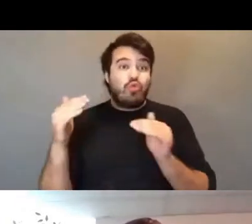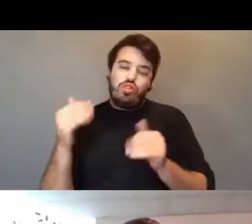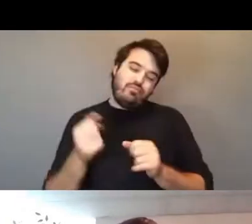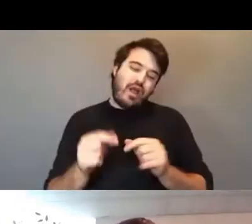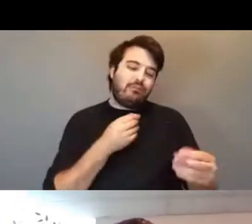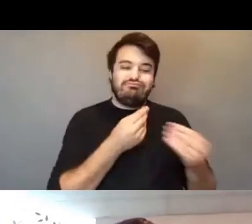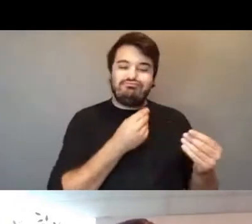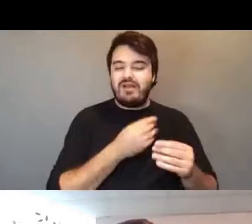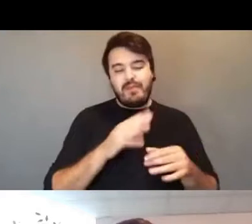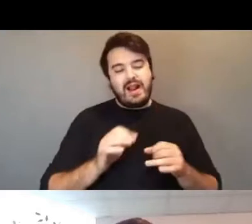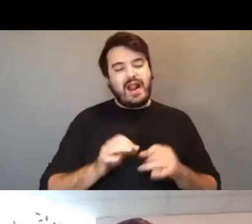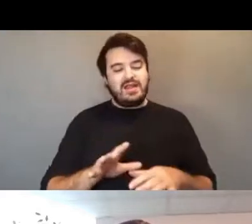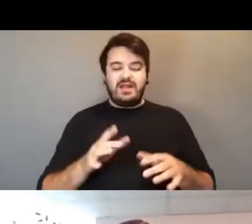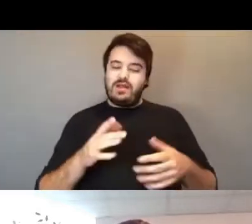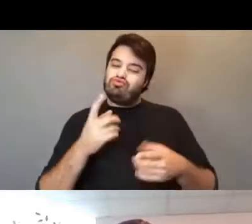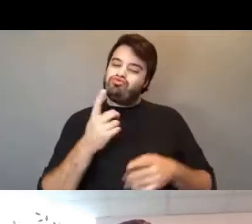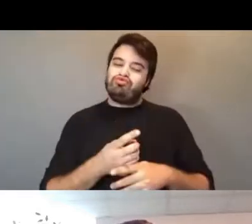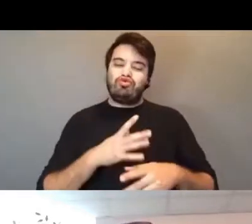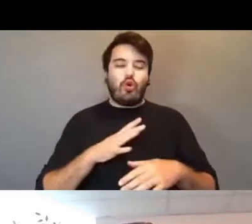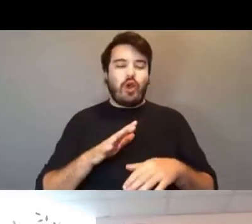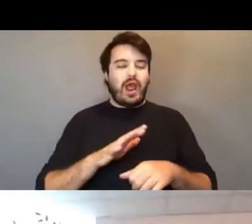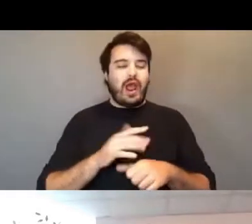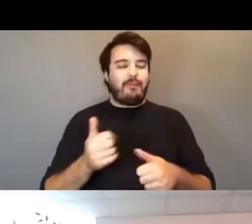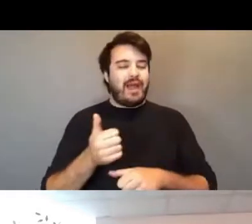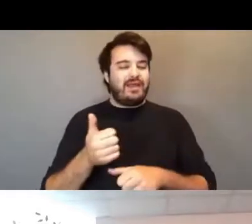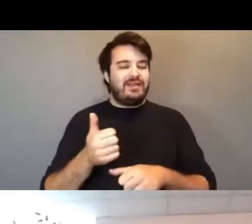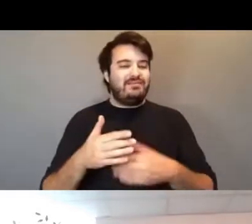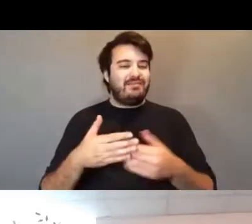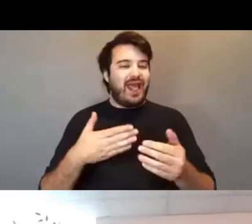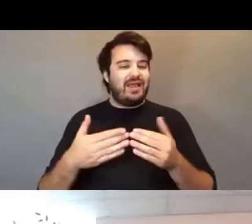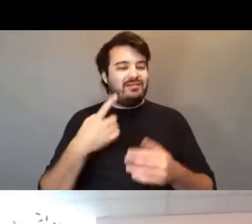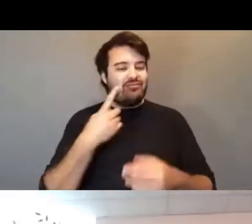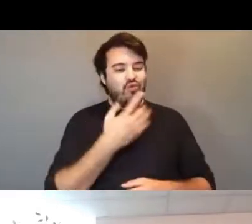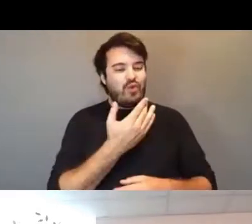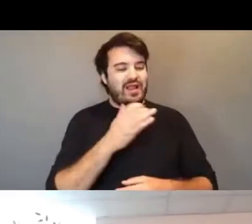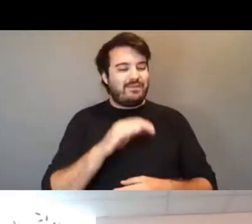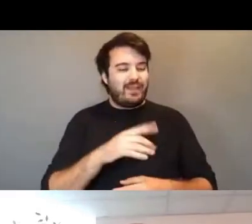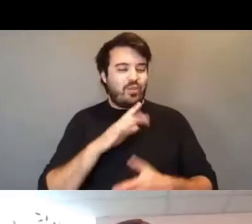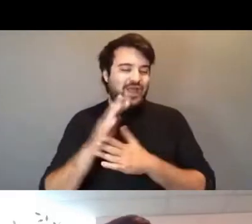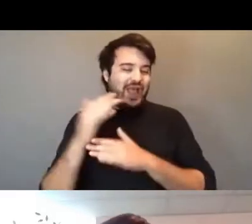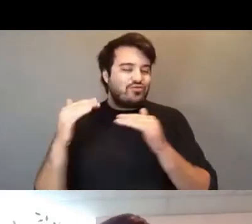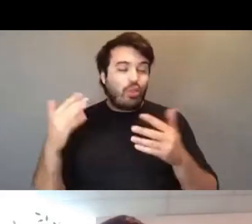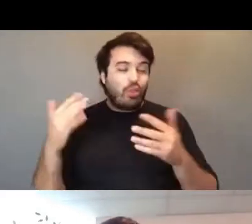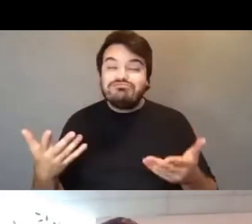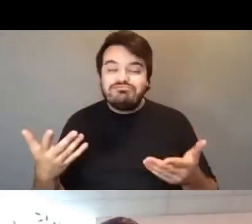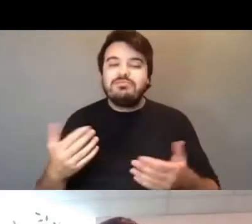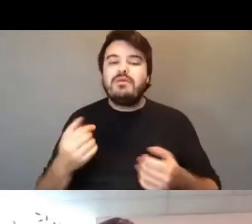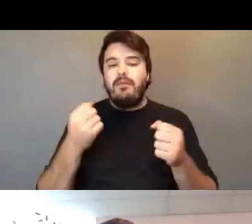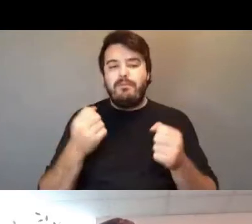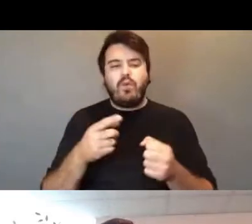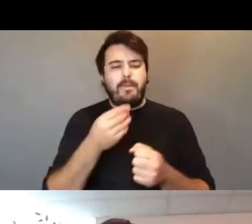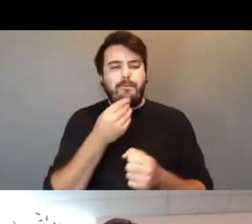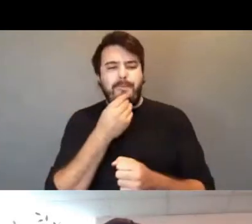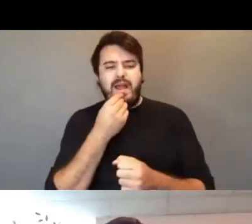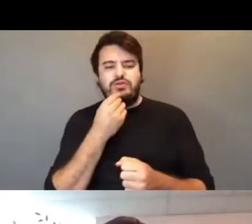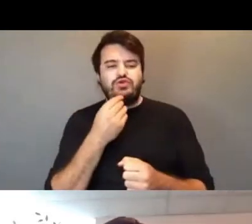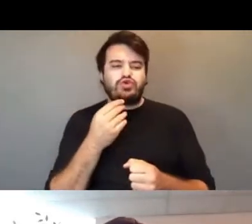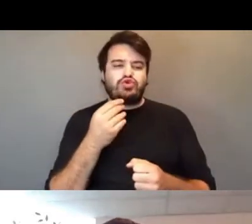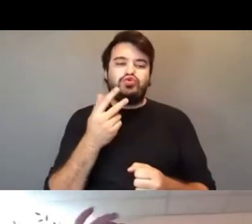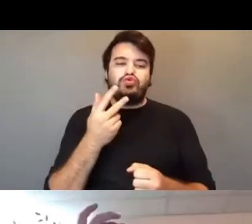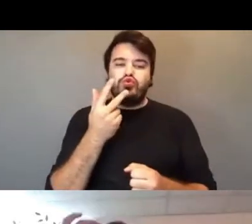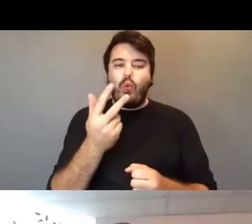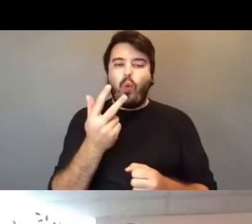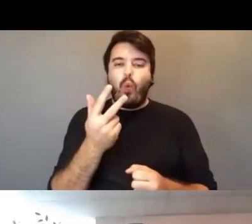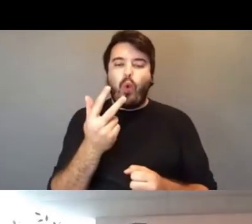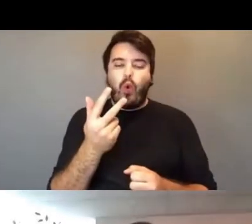vos plants qui sont distancés. Alors, elle se mange à 3 états,